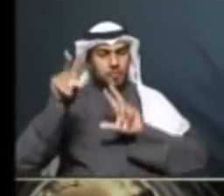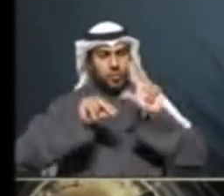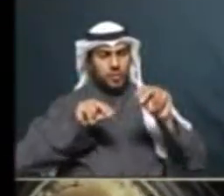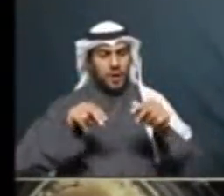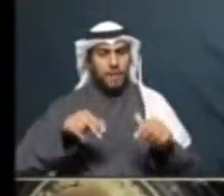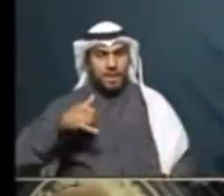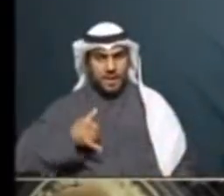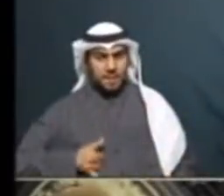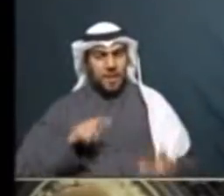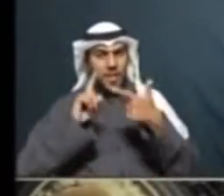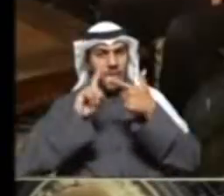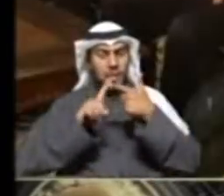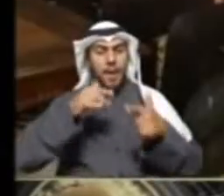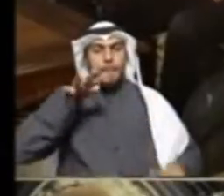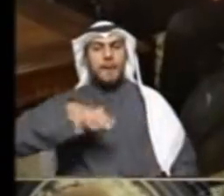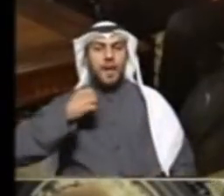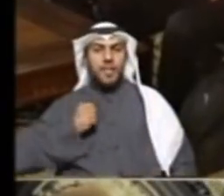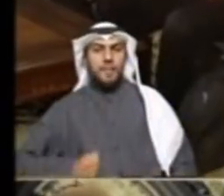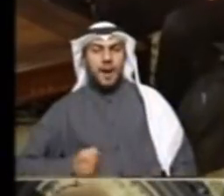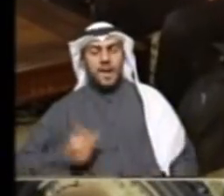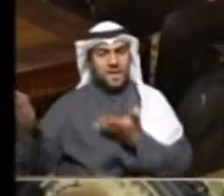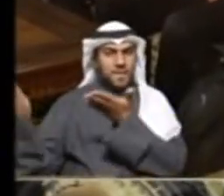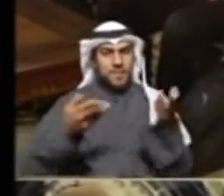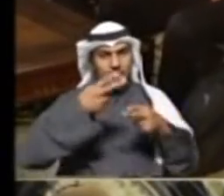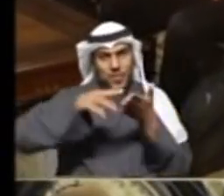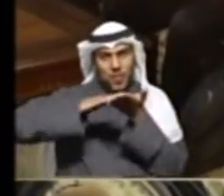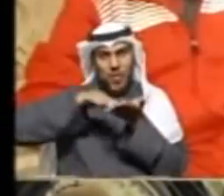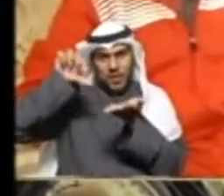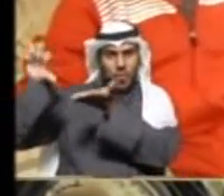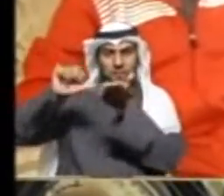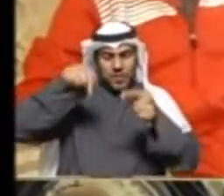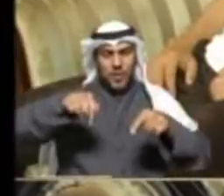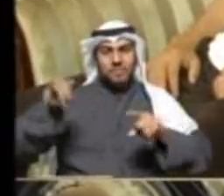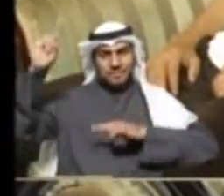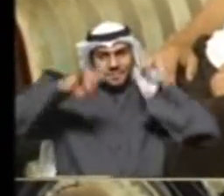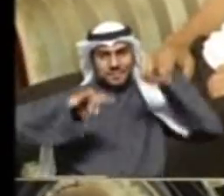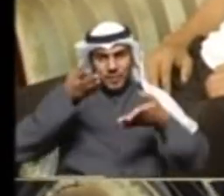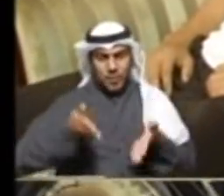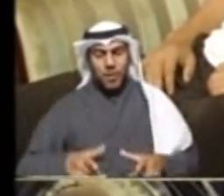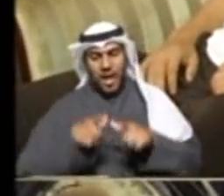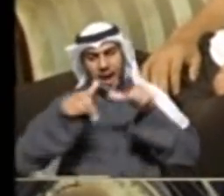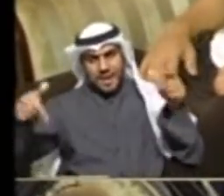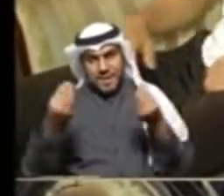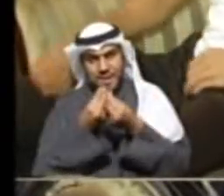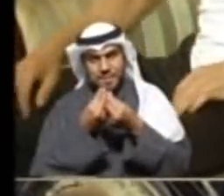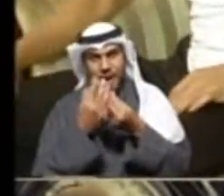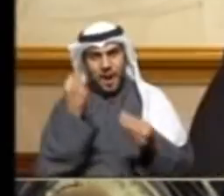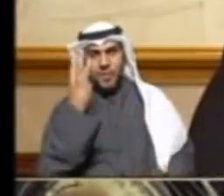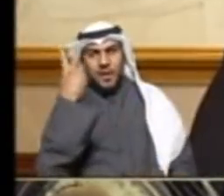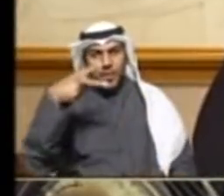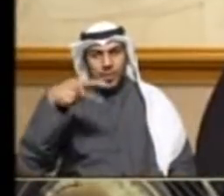لكرة القدم المشاركين في البطولة، وهم بكامل جهوزيتهم للمشاركة في خليج